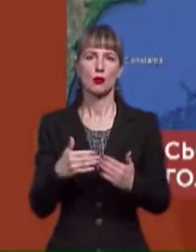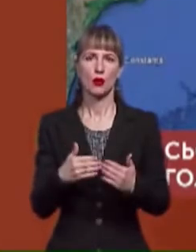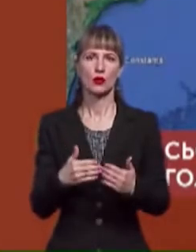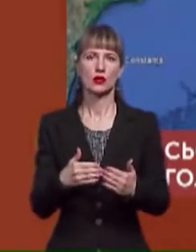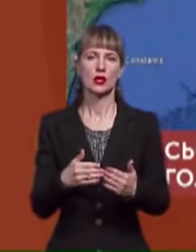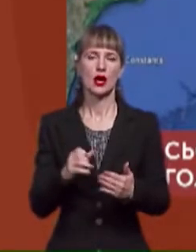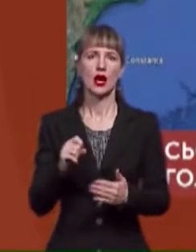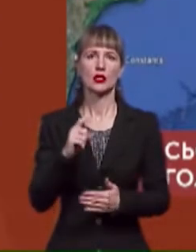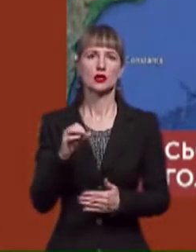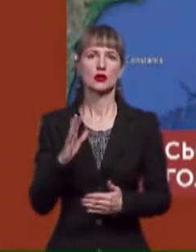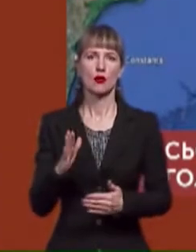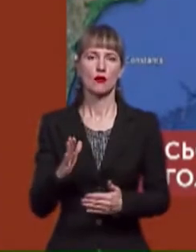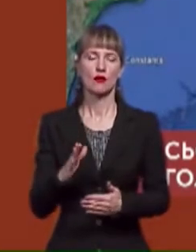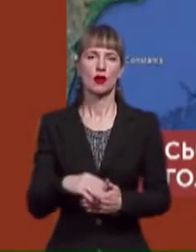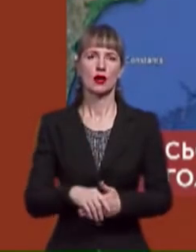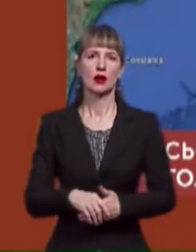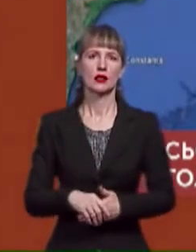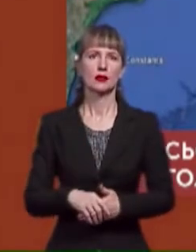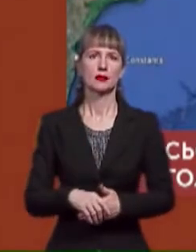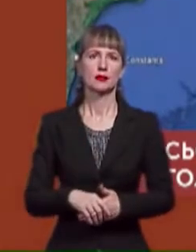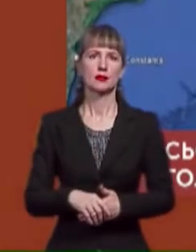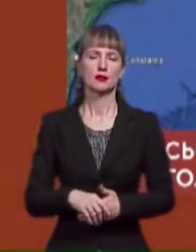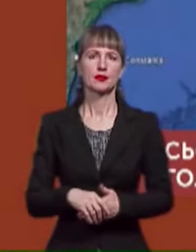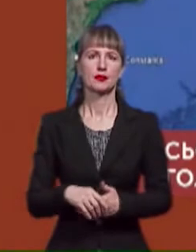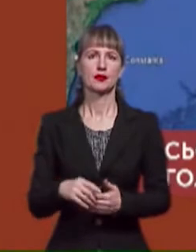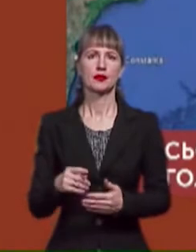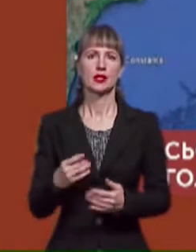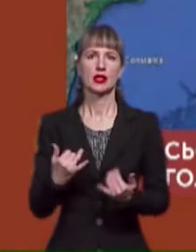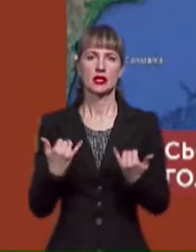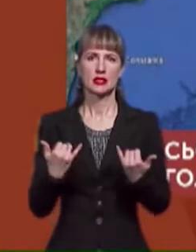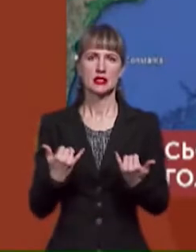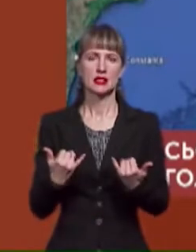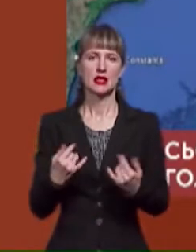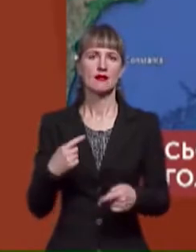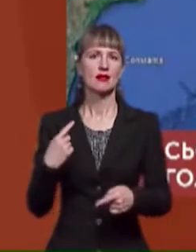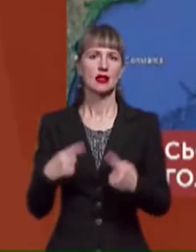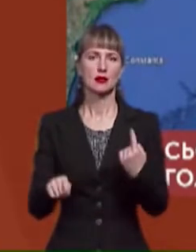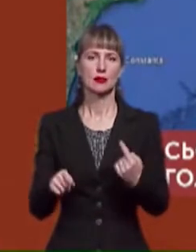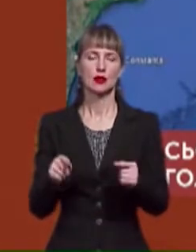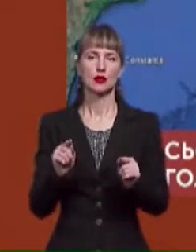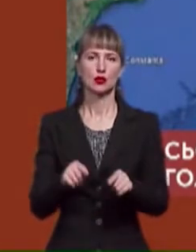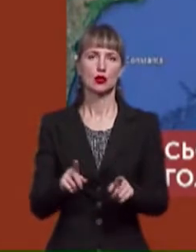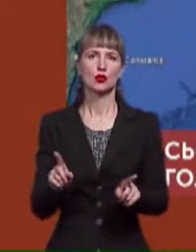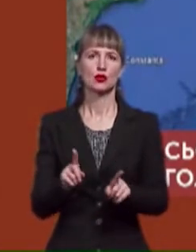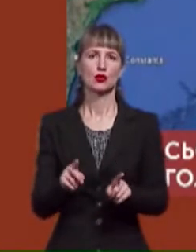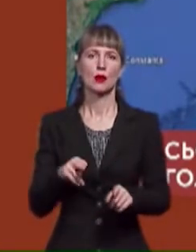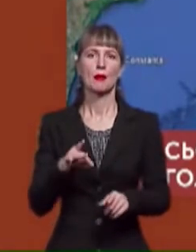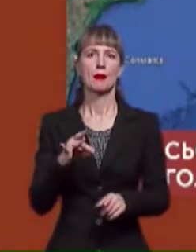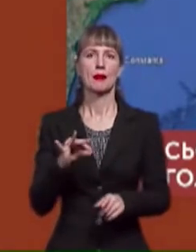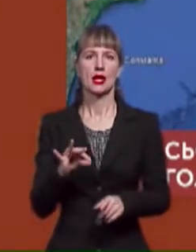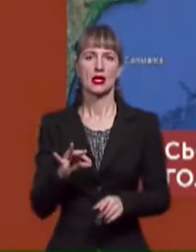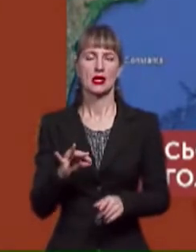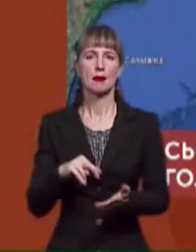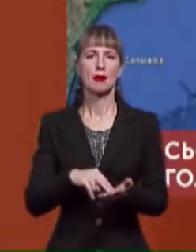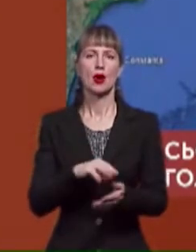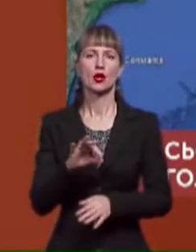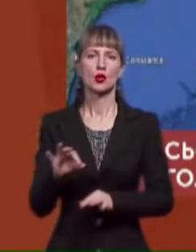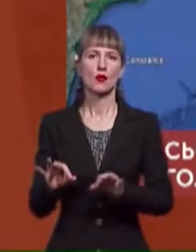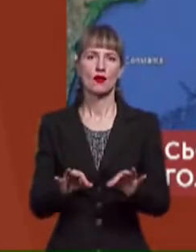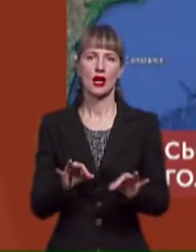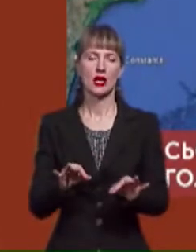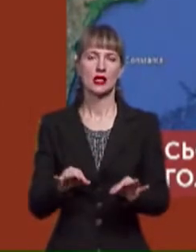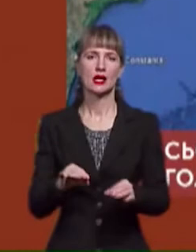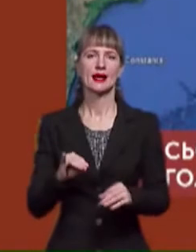порт Азов і порт Ростов-на-Дону. Тобто, зараз відмінність того, що при проєктуванні